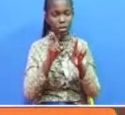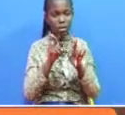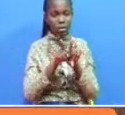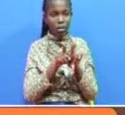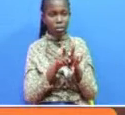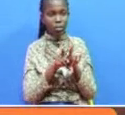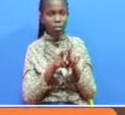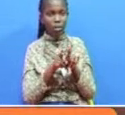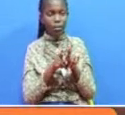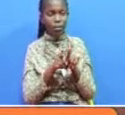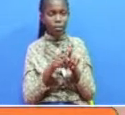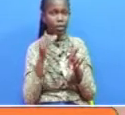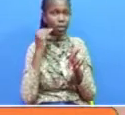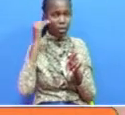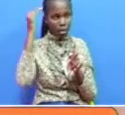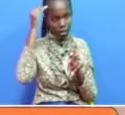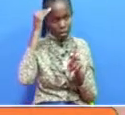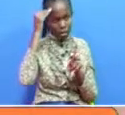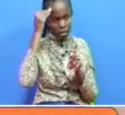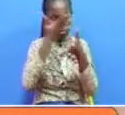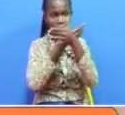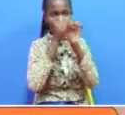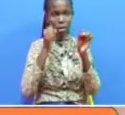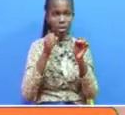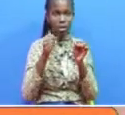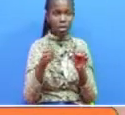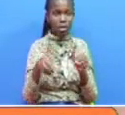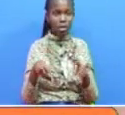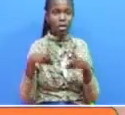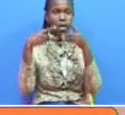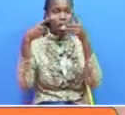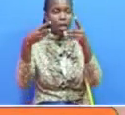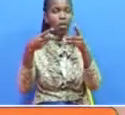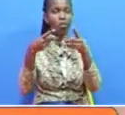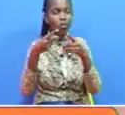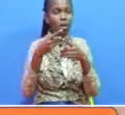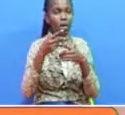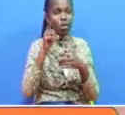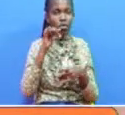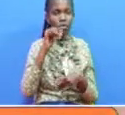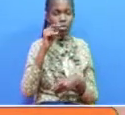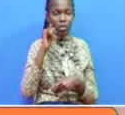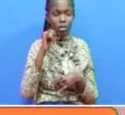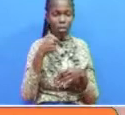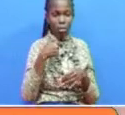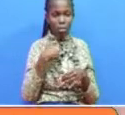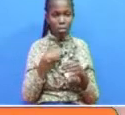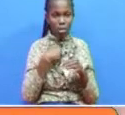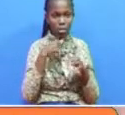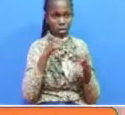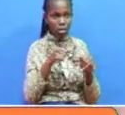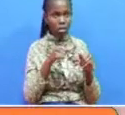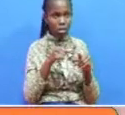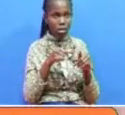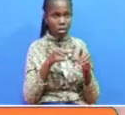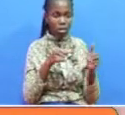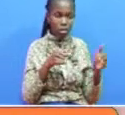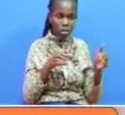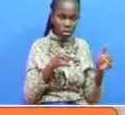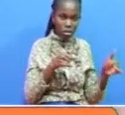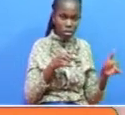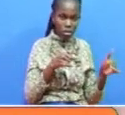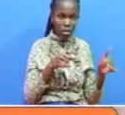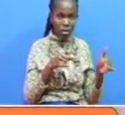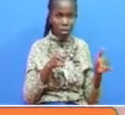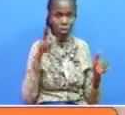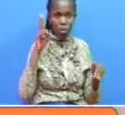of President Delivery Unit. Nimekaa kwa mkono wa kushoto wa Mheshimiwa Rais Uhuru Kenyatta kwa